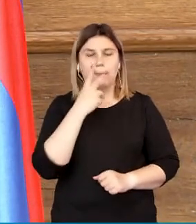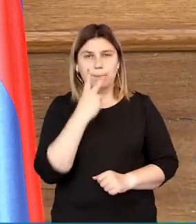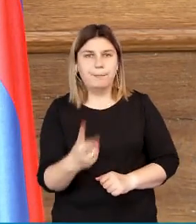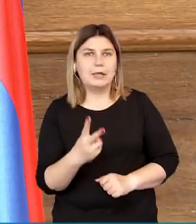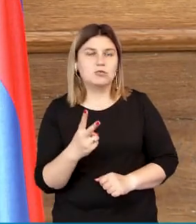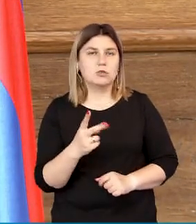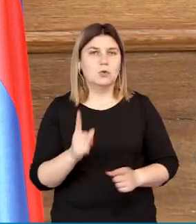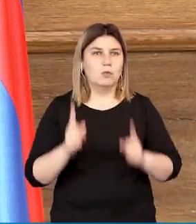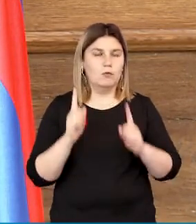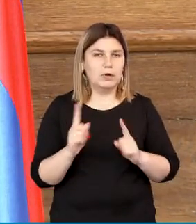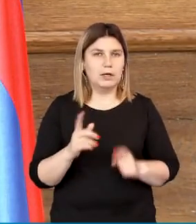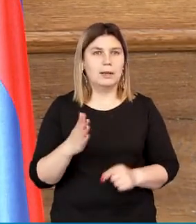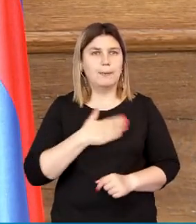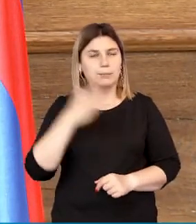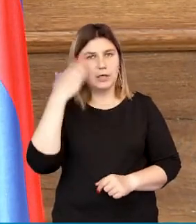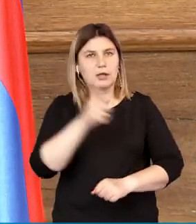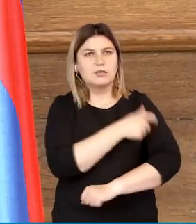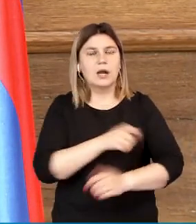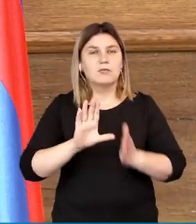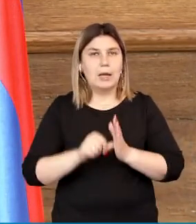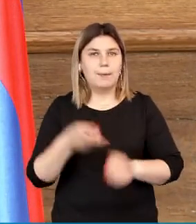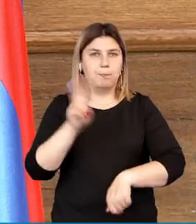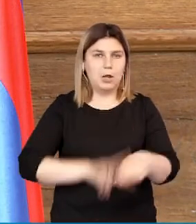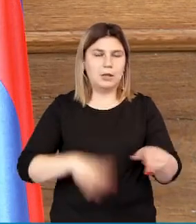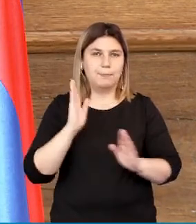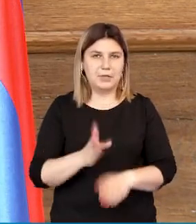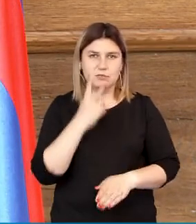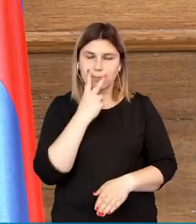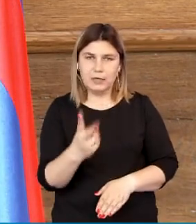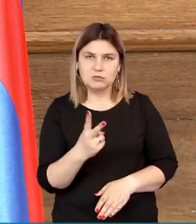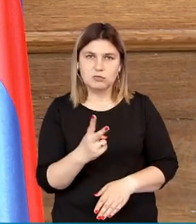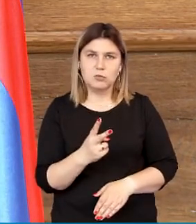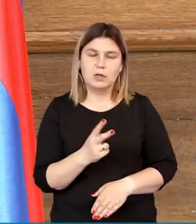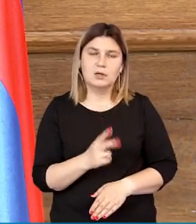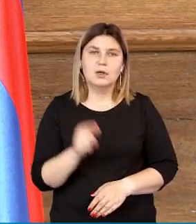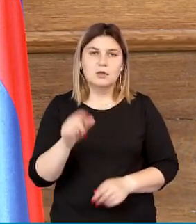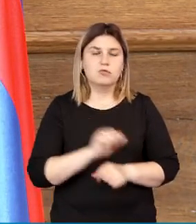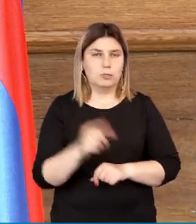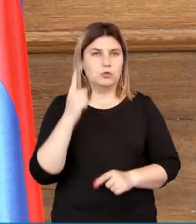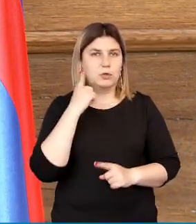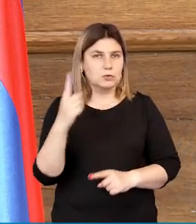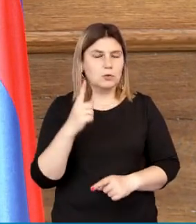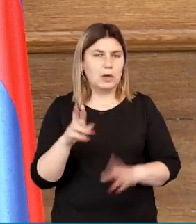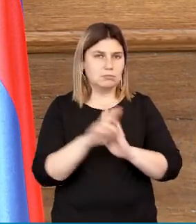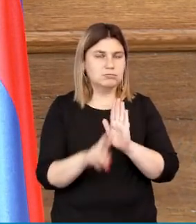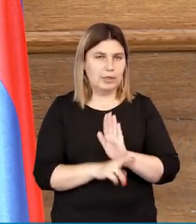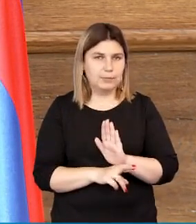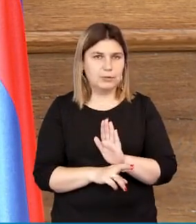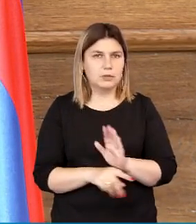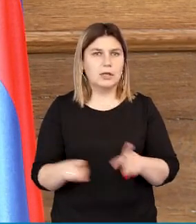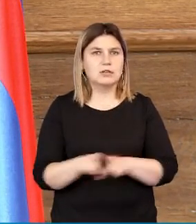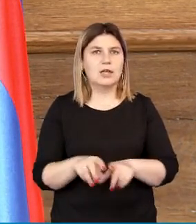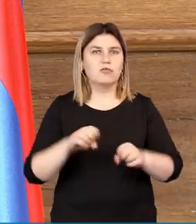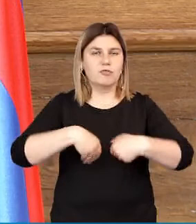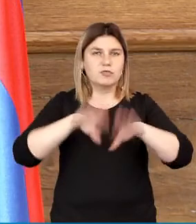nadzieję, że również i Straż Miejska i Policja będzie zwracała na to uwagę, tak abyśmy jednak no, stosowali się do reguł, także poruszania się w